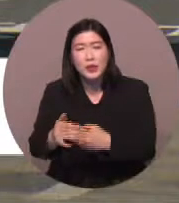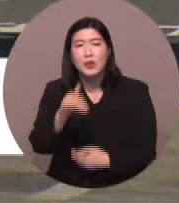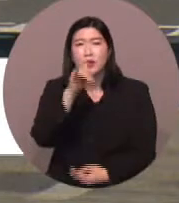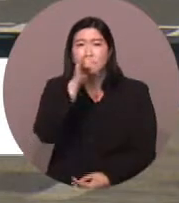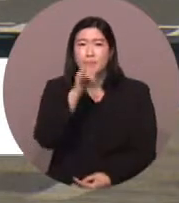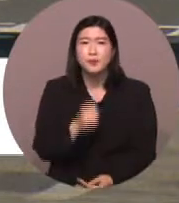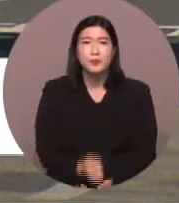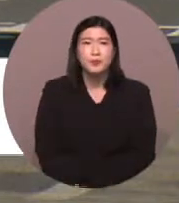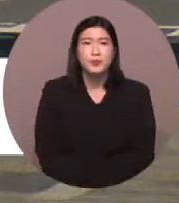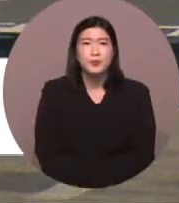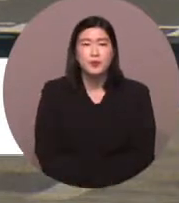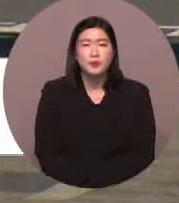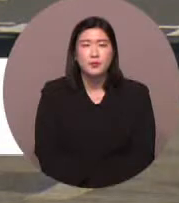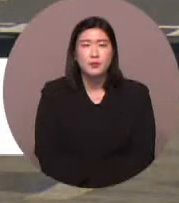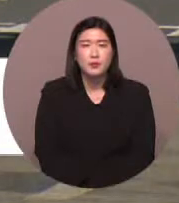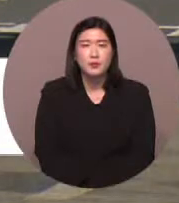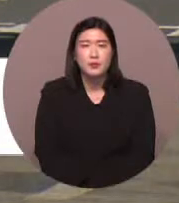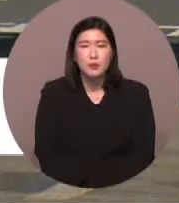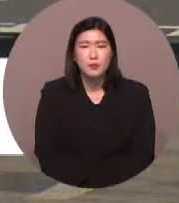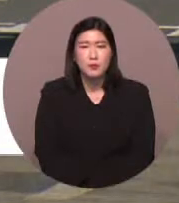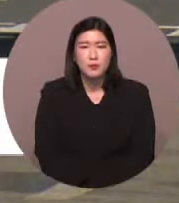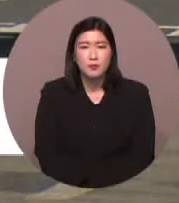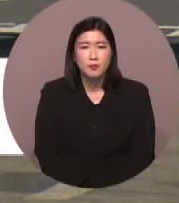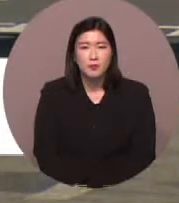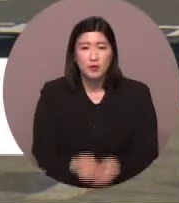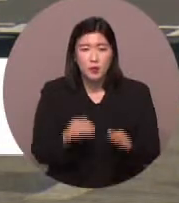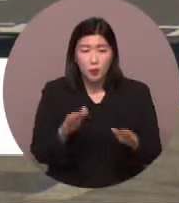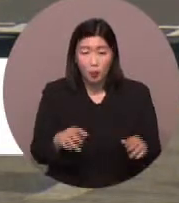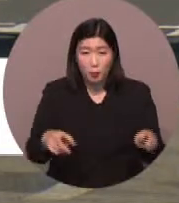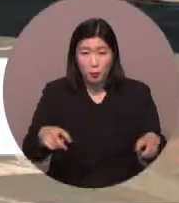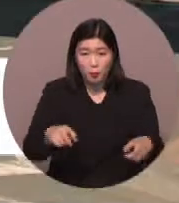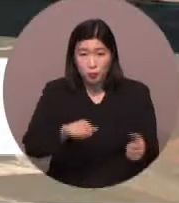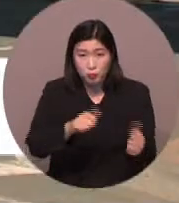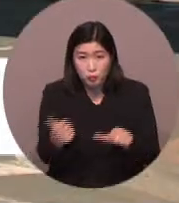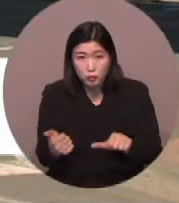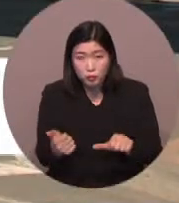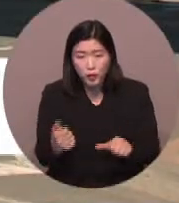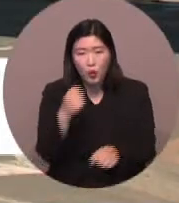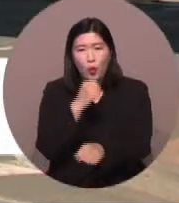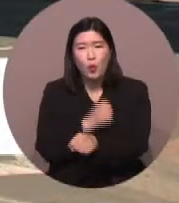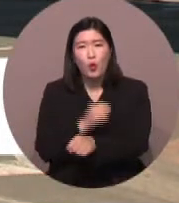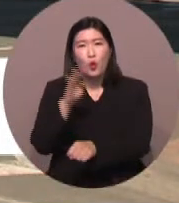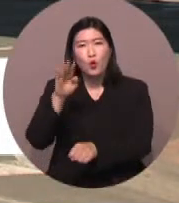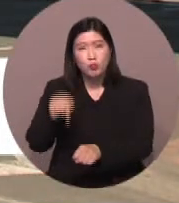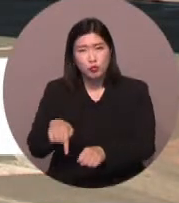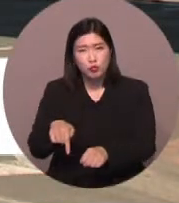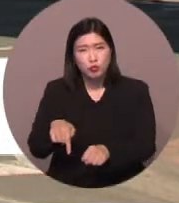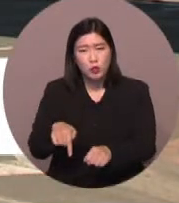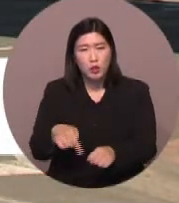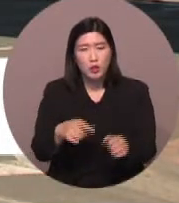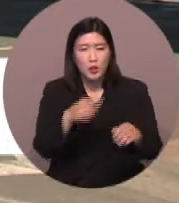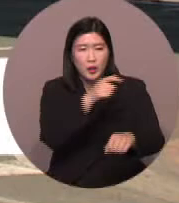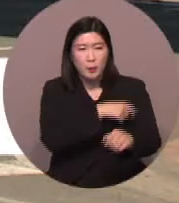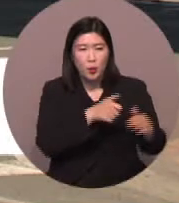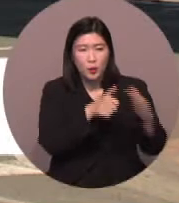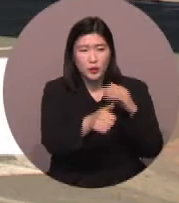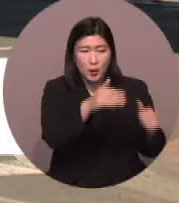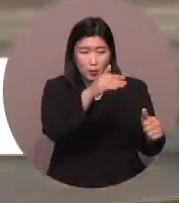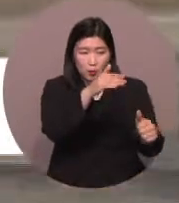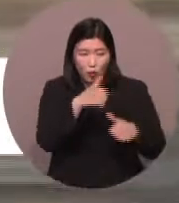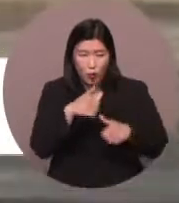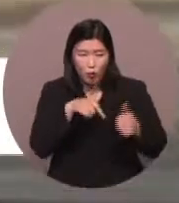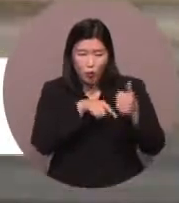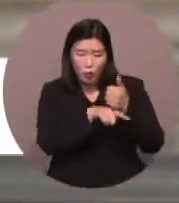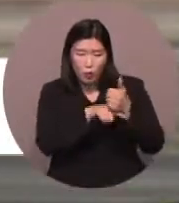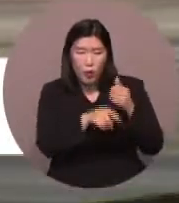사인 규명에 나섰습니다 또 이번 사고와 관련해 고용노동부는 현대제철 대표이사를 중대 제 처벌법 위반